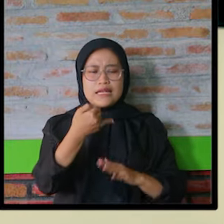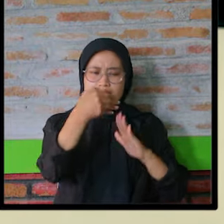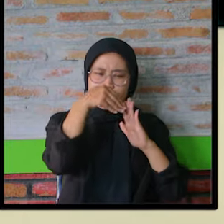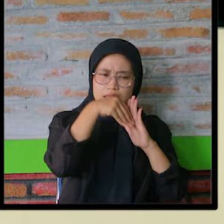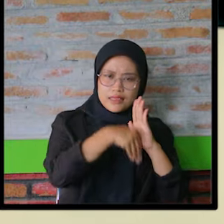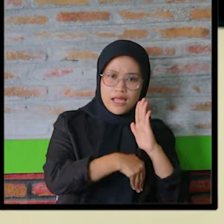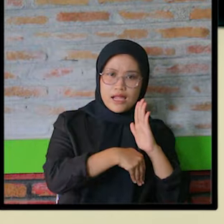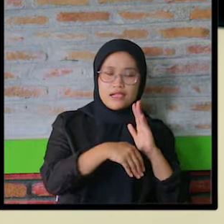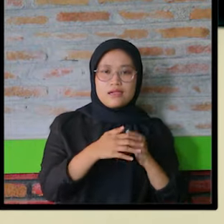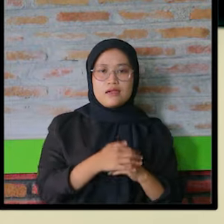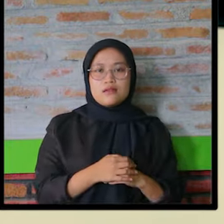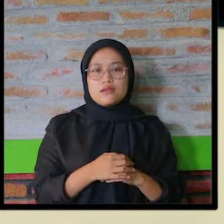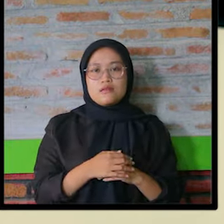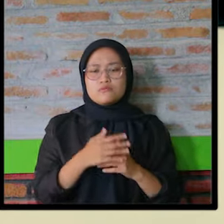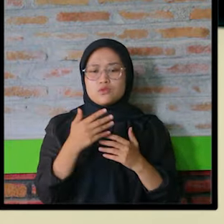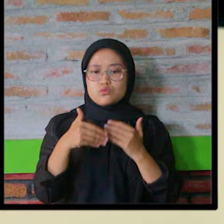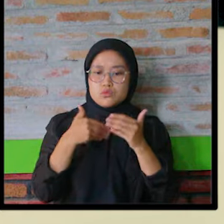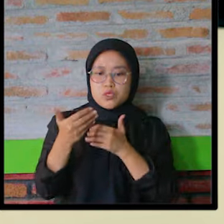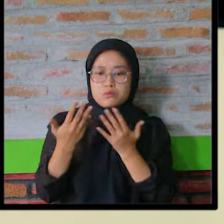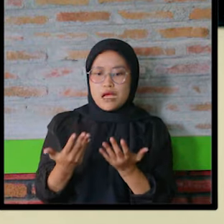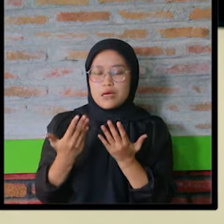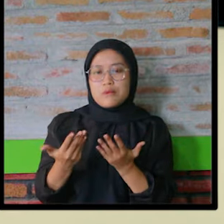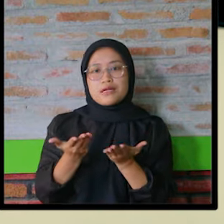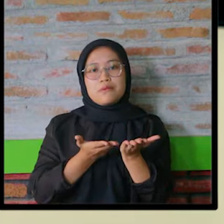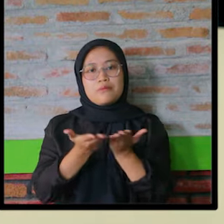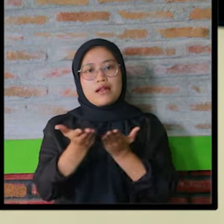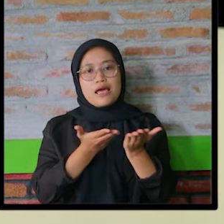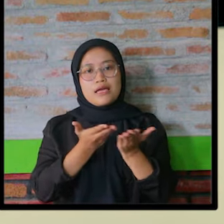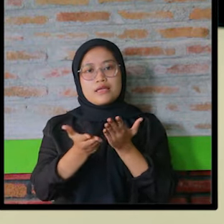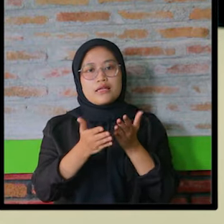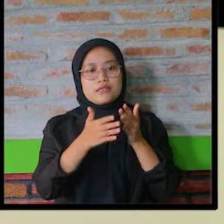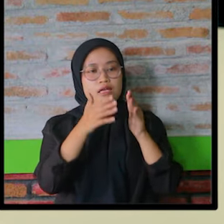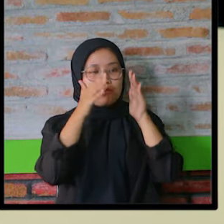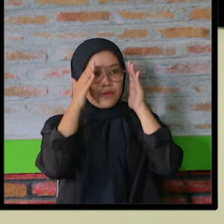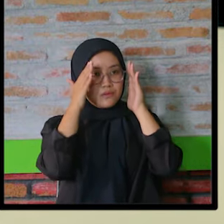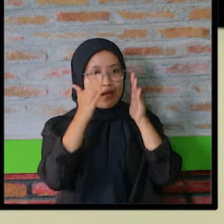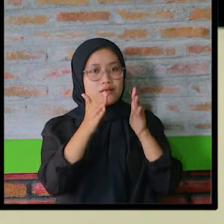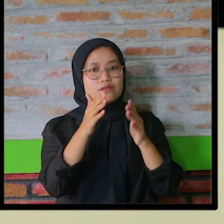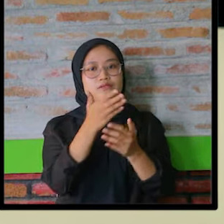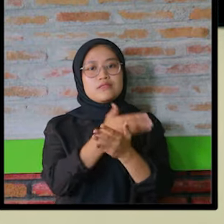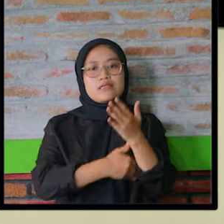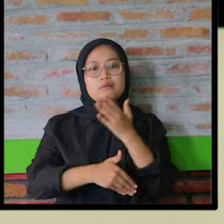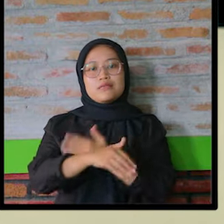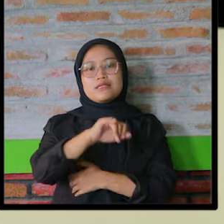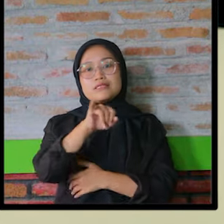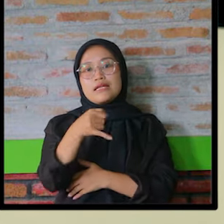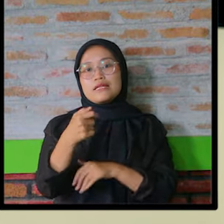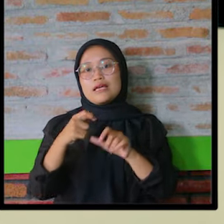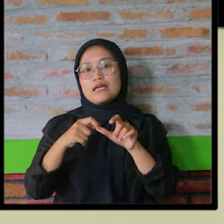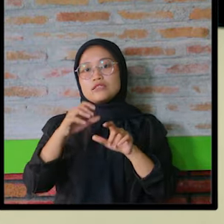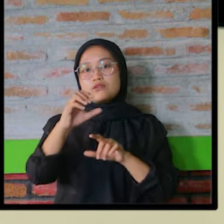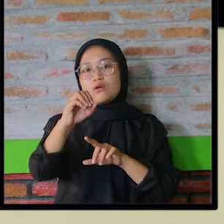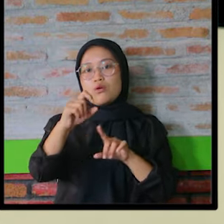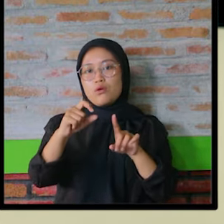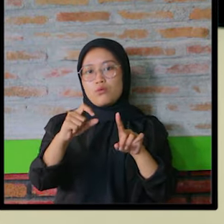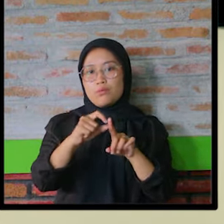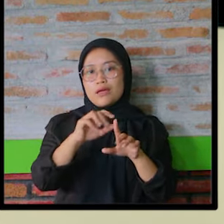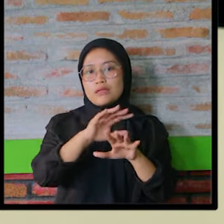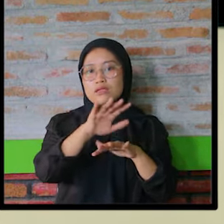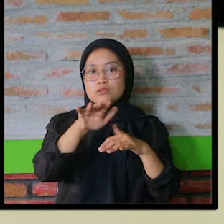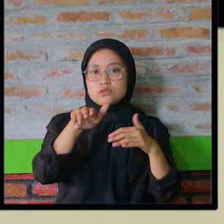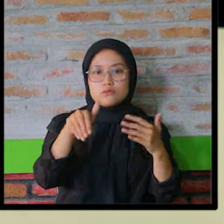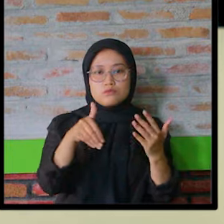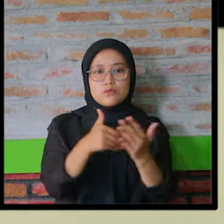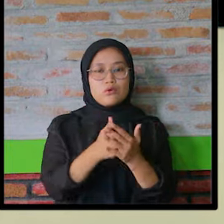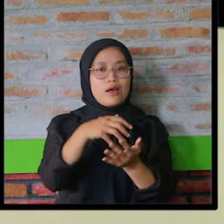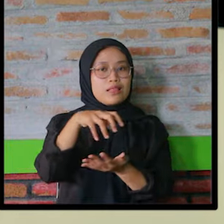kemudian Bagaimana pelayanan ee yang berperspektif disabilitas menjadi sop di semua